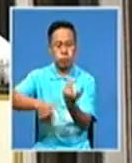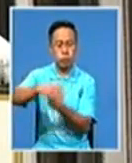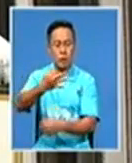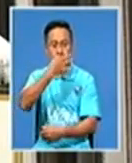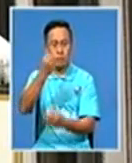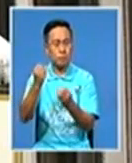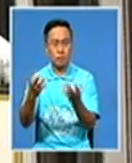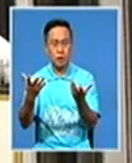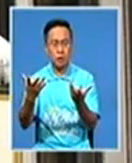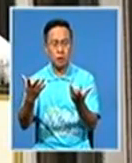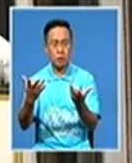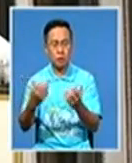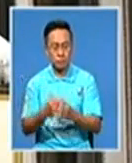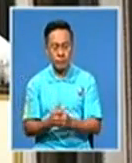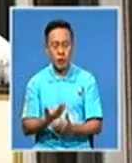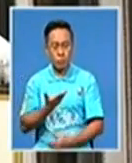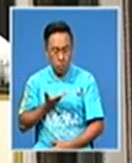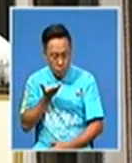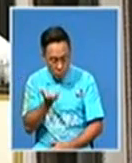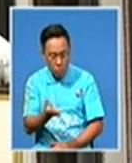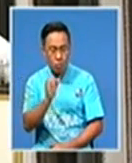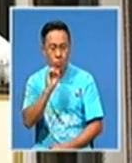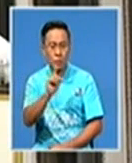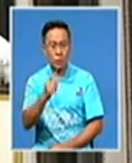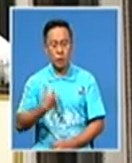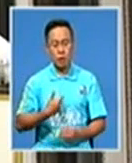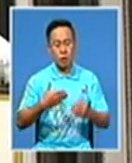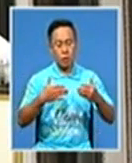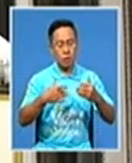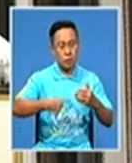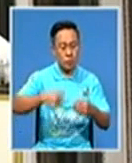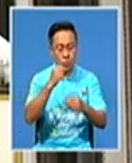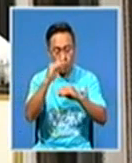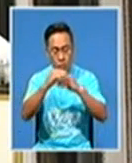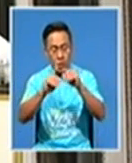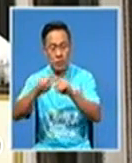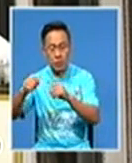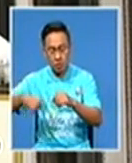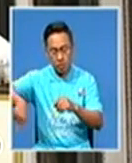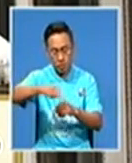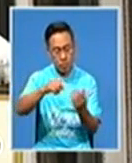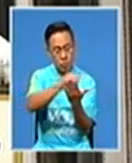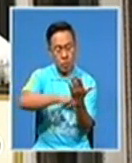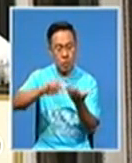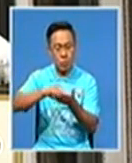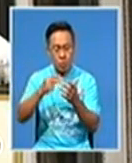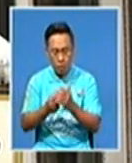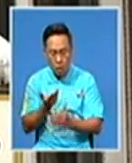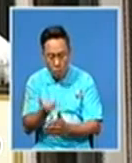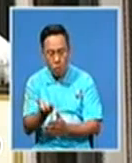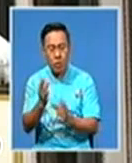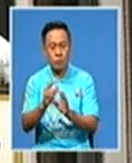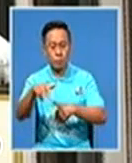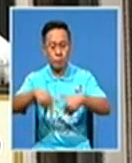ได้ผมก็เรียนว่าอย่างนี้นะครับถ้ามันสามารถเกิดได้ในพื้นที่ผมก็ได้สั่งการไปแล้วว่าขอให้ประชาชนในพื้นที่ได้รับประโย